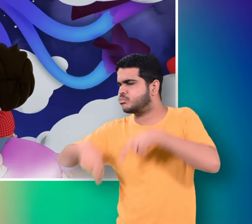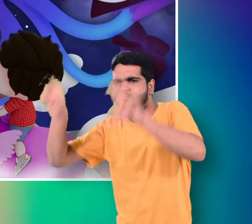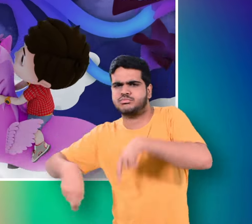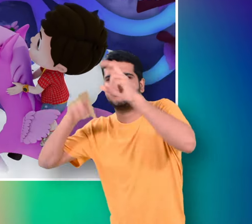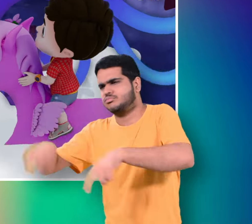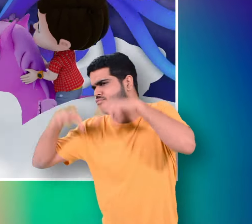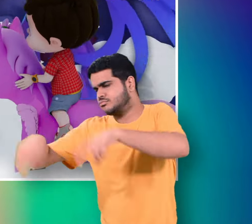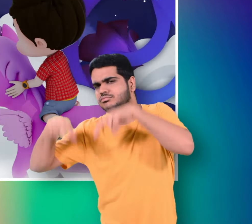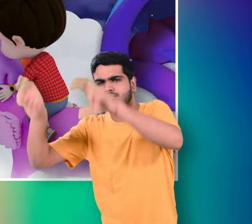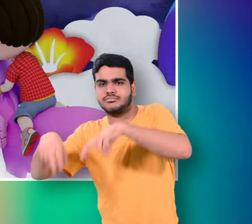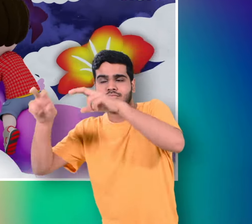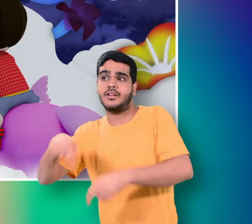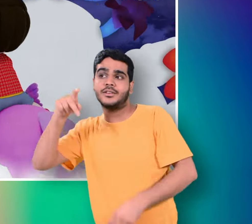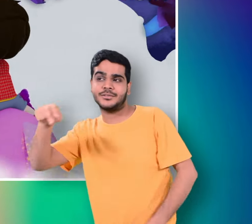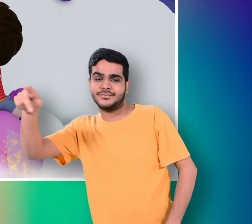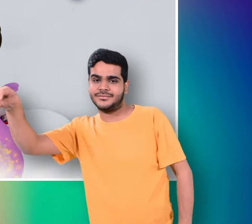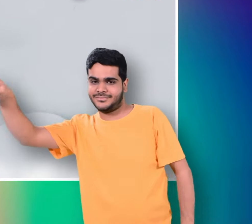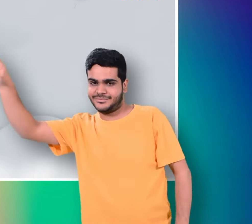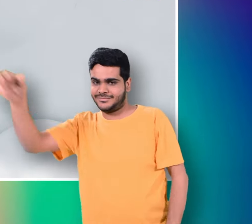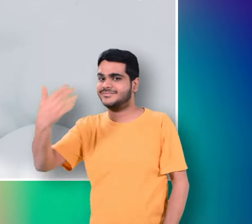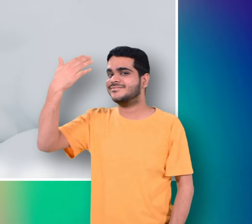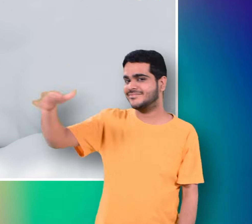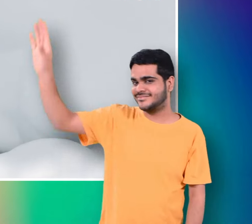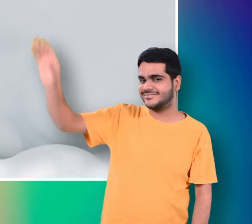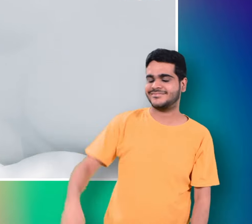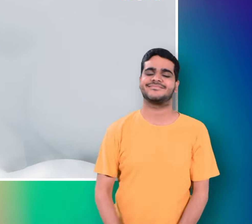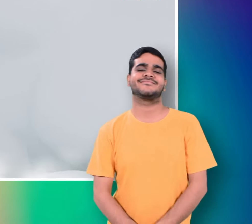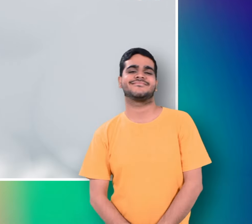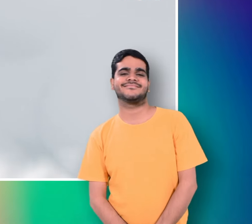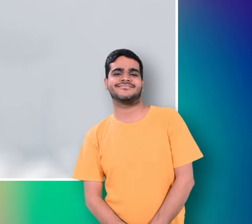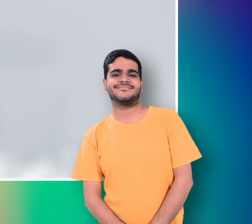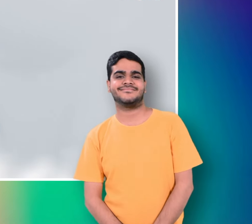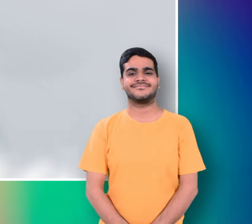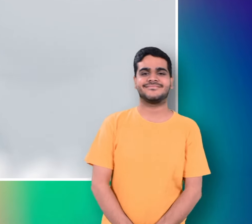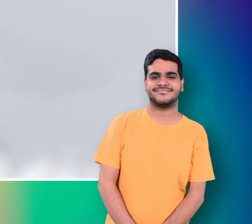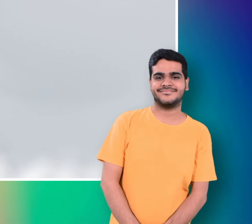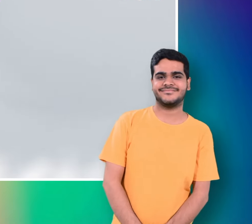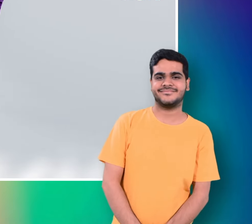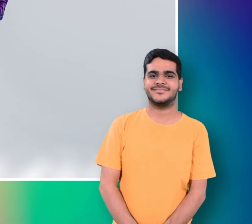दौड़ा दौड़ा दौड़ा दौड़ा घोड़ा दम उठा के